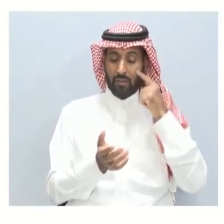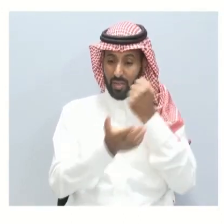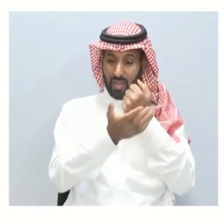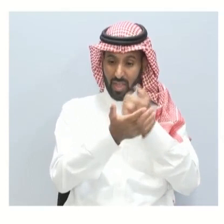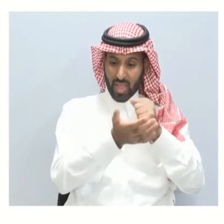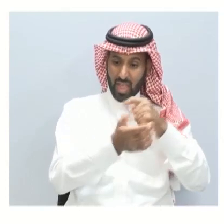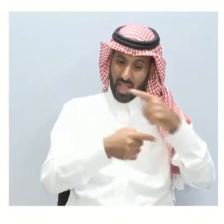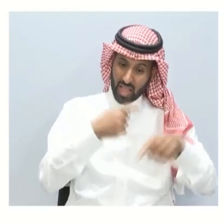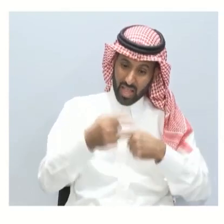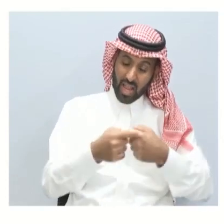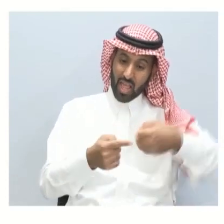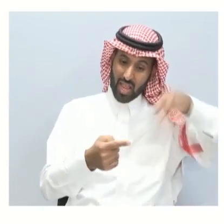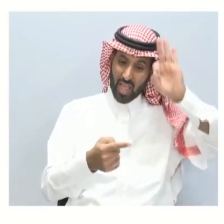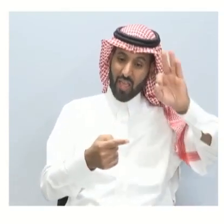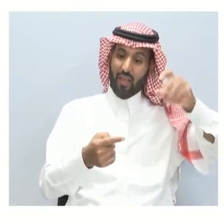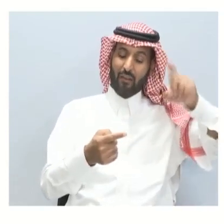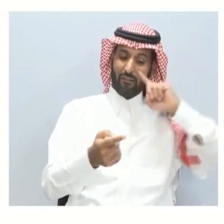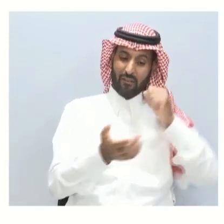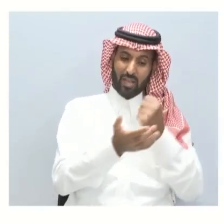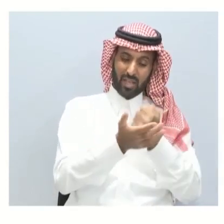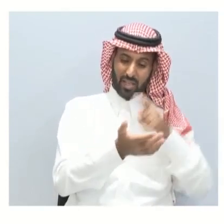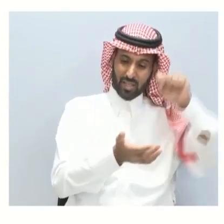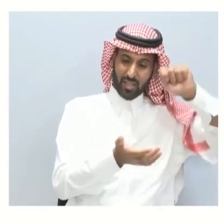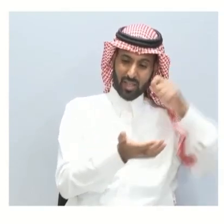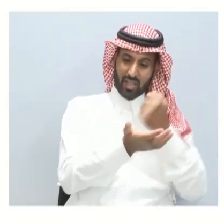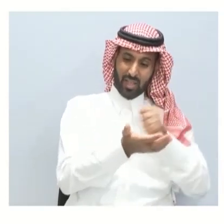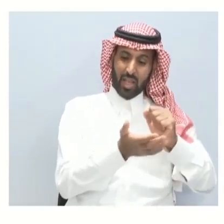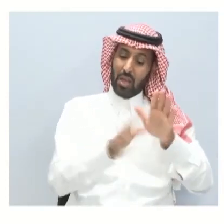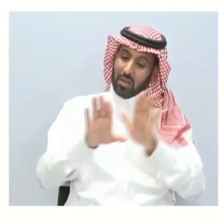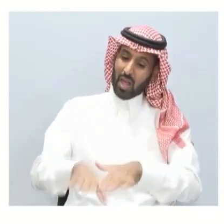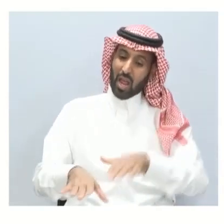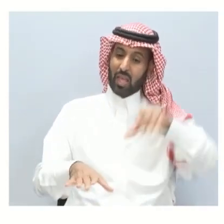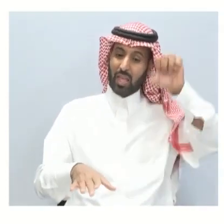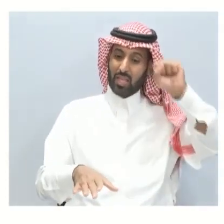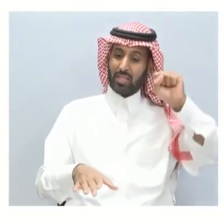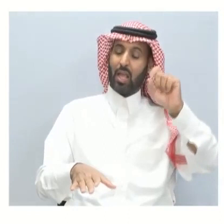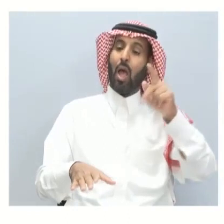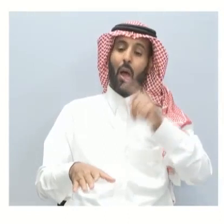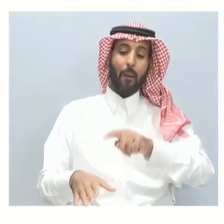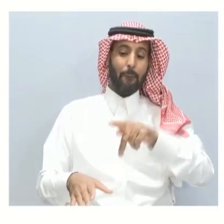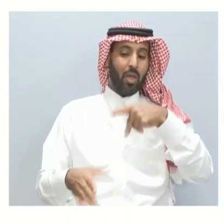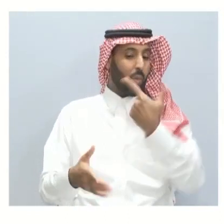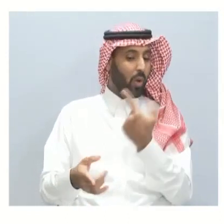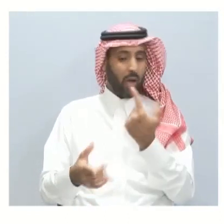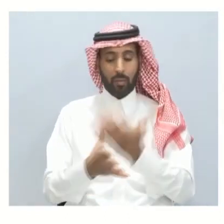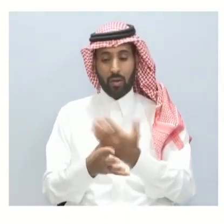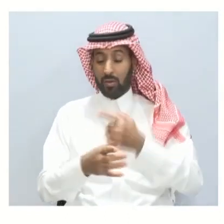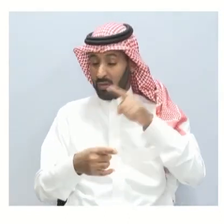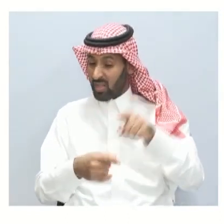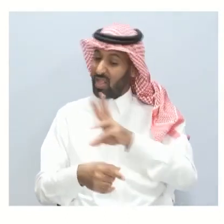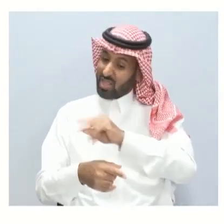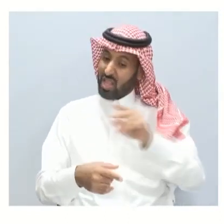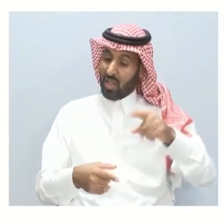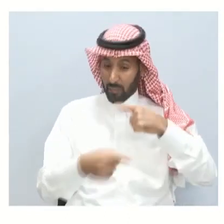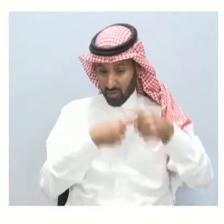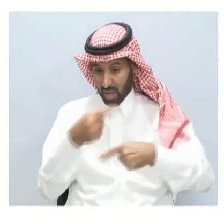المدارين الاف والدي ولكن نترك الاس والبي لانها تقع في المدار نفسه هو المدار الاخير